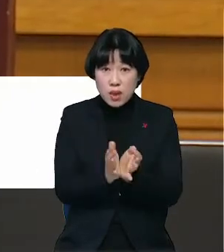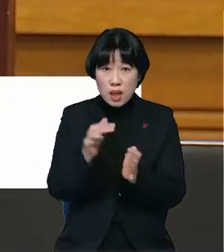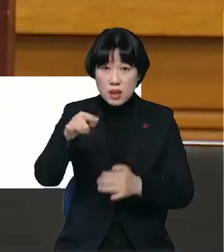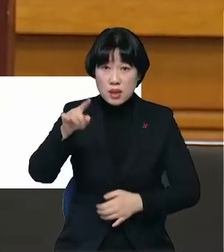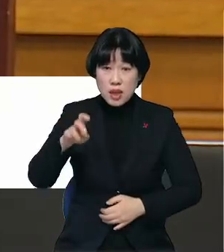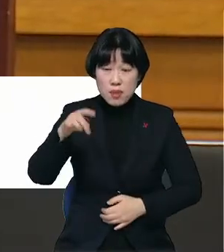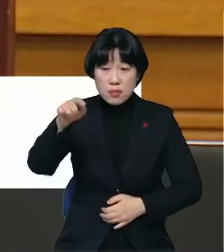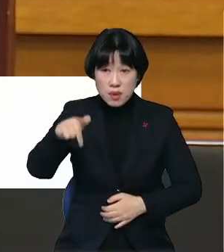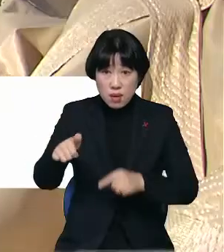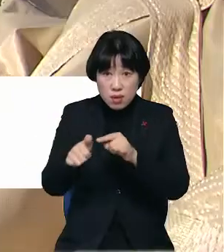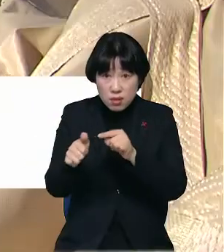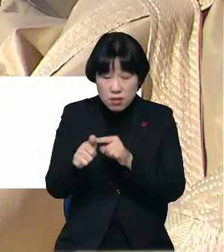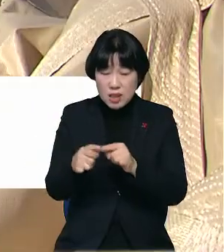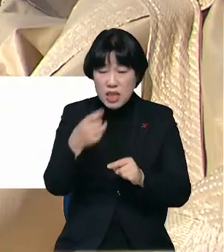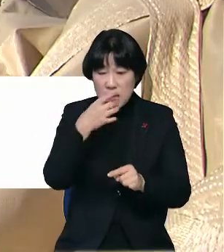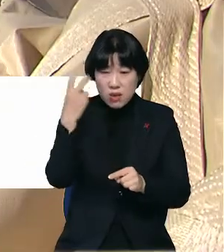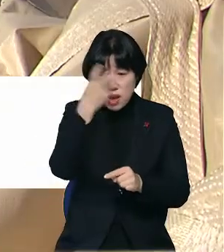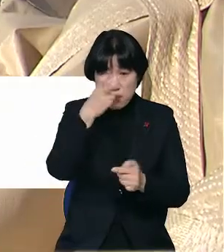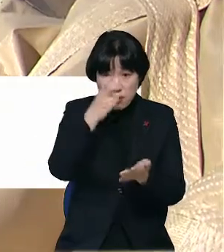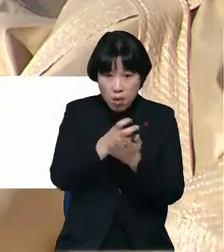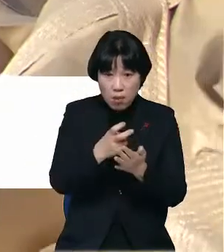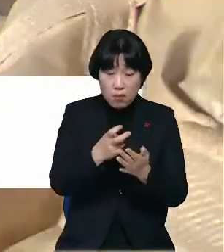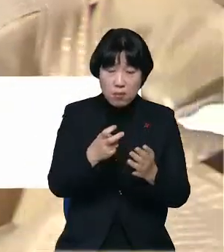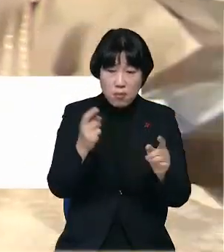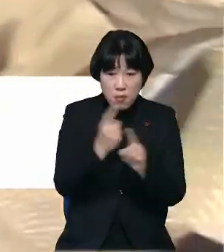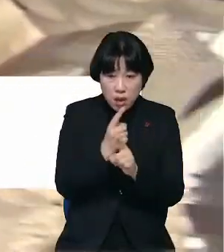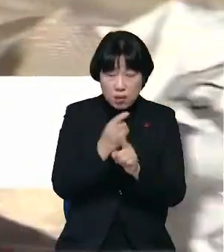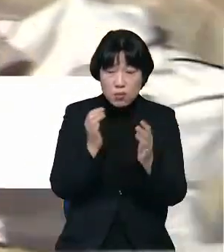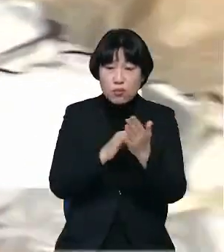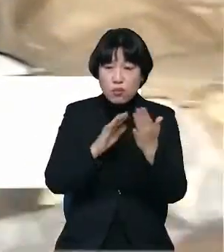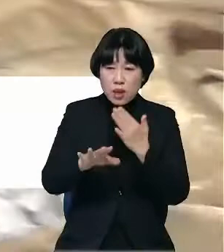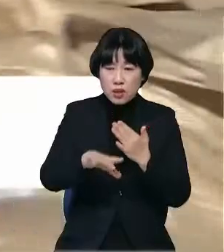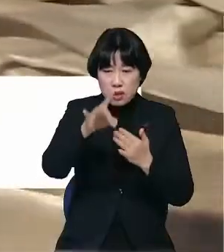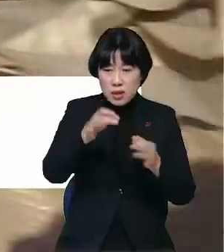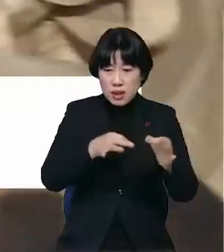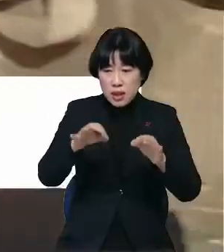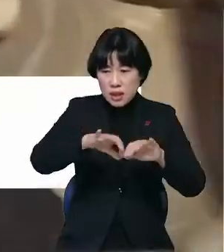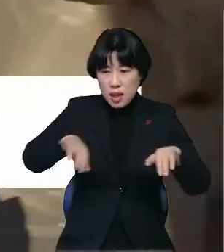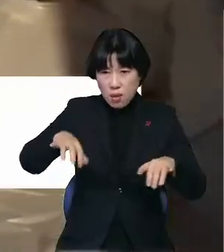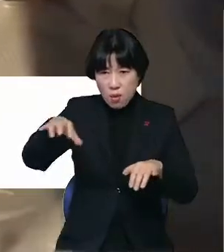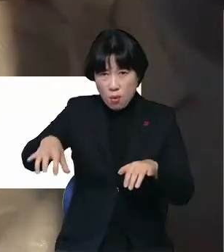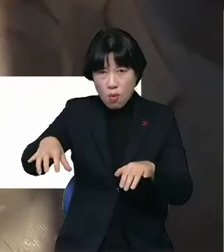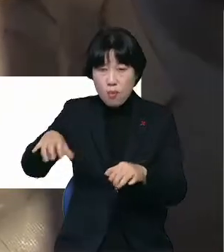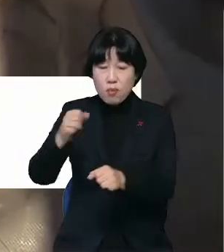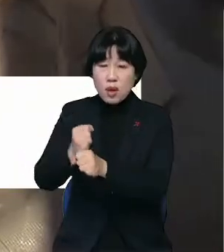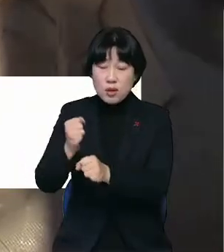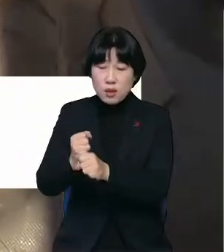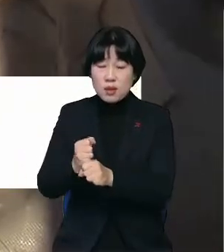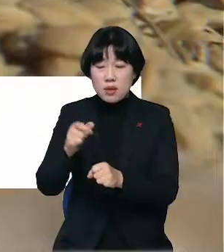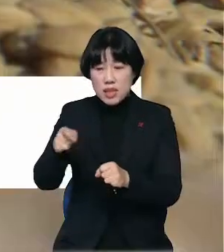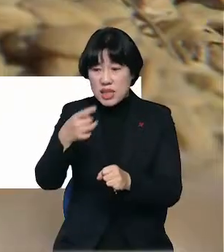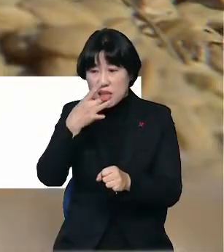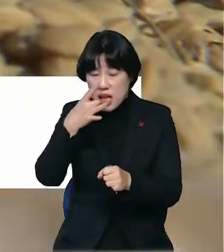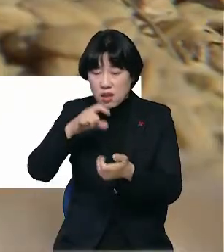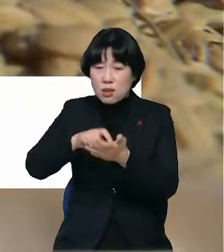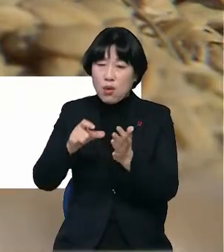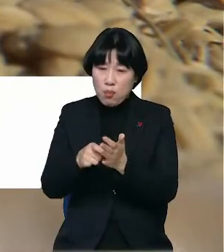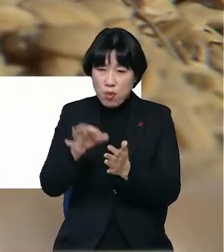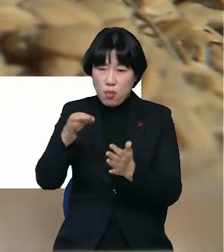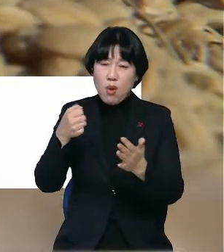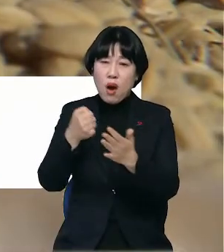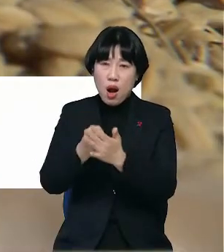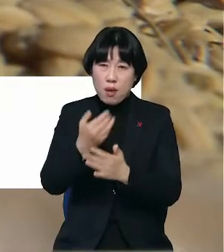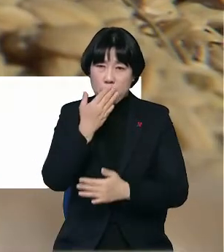의원은 양복 관리법 개정 이후 첫 시장 경리 임을 감안해 적정 가격으로 싸이 수매가 가 결정될 수